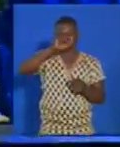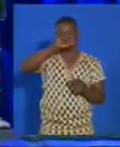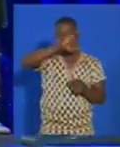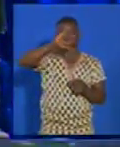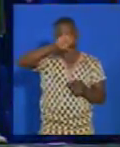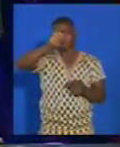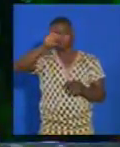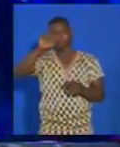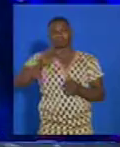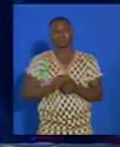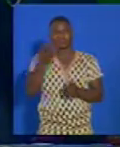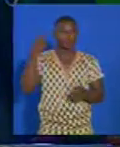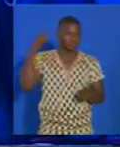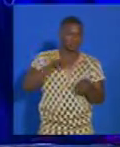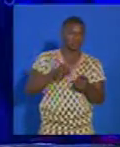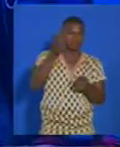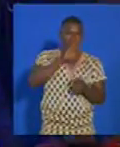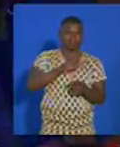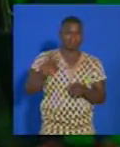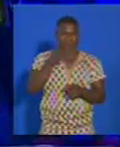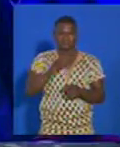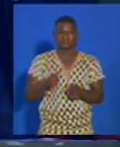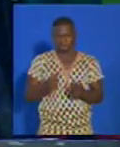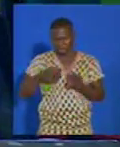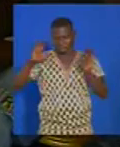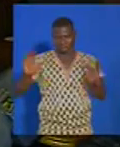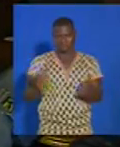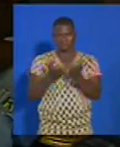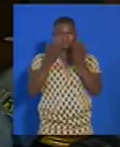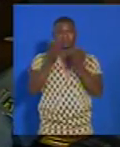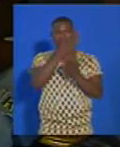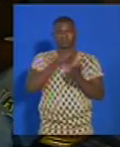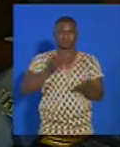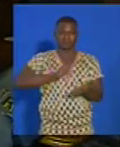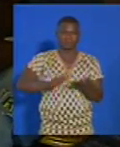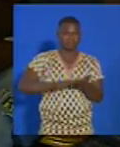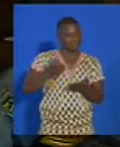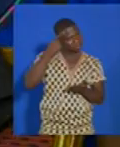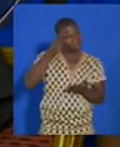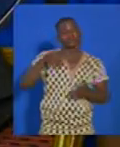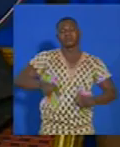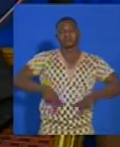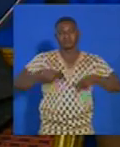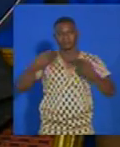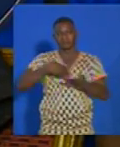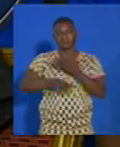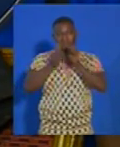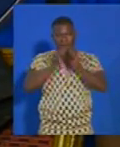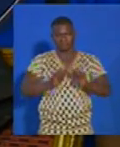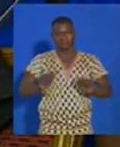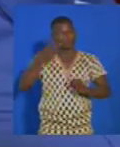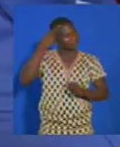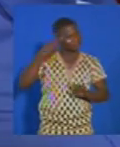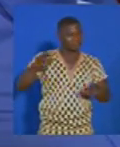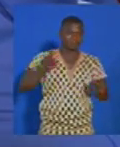le même, cultiver la tolérance pour vivre dans la paix. Le reggae peut être une source d'inspiration pour